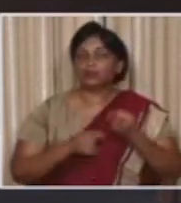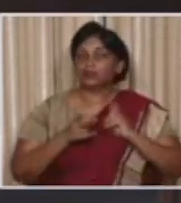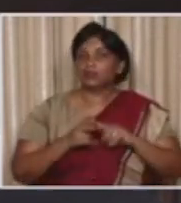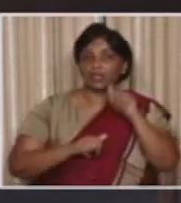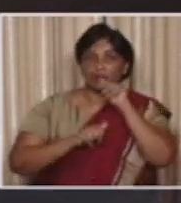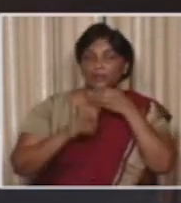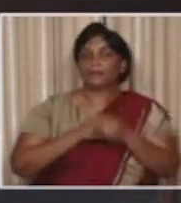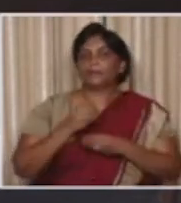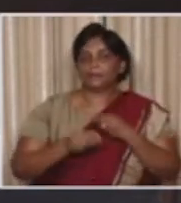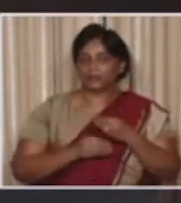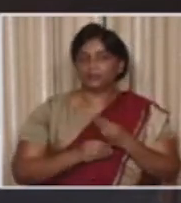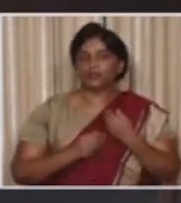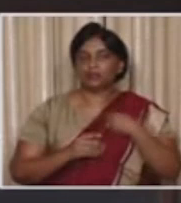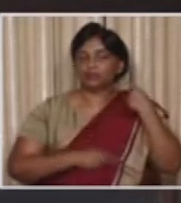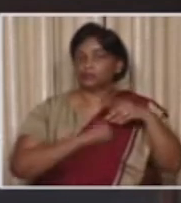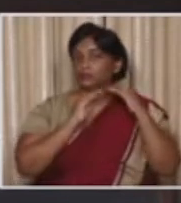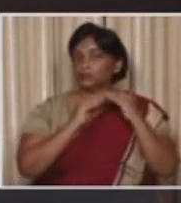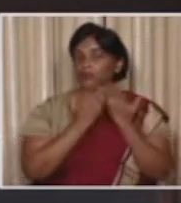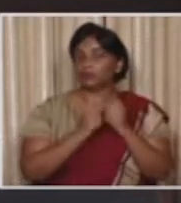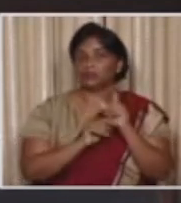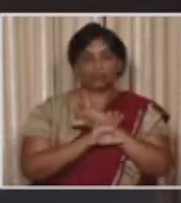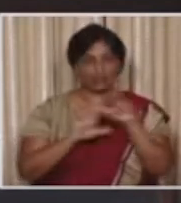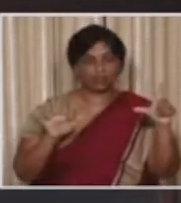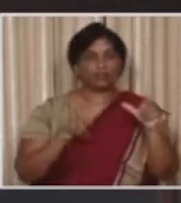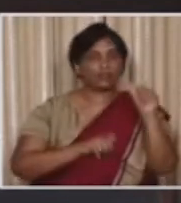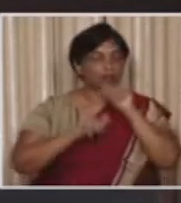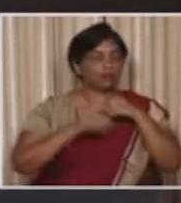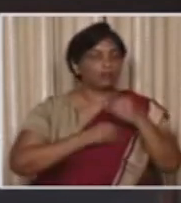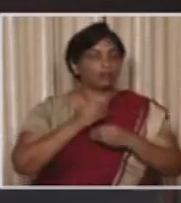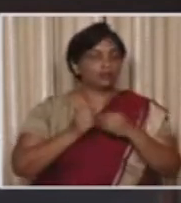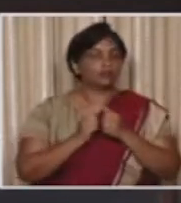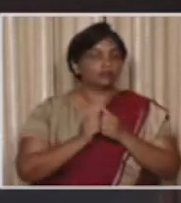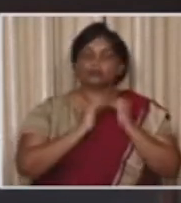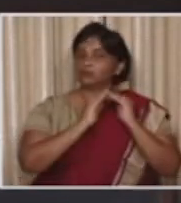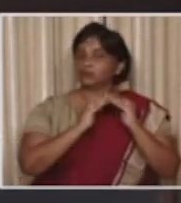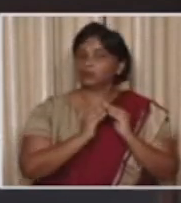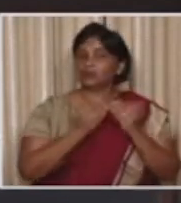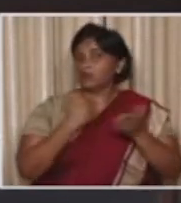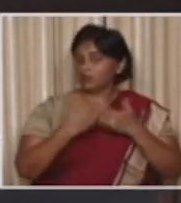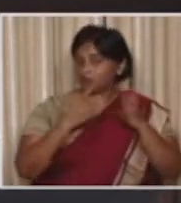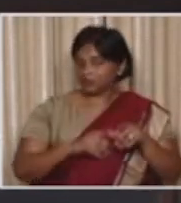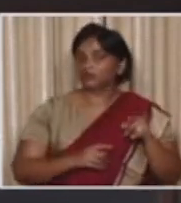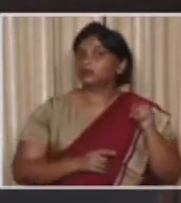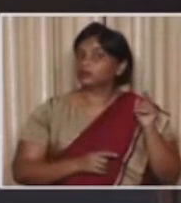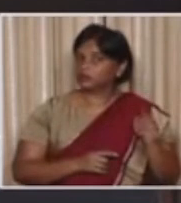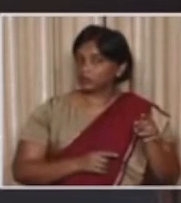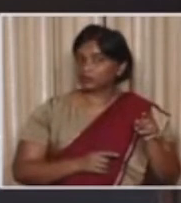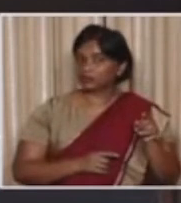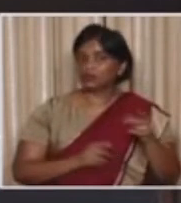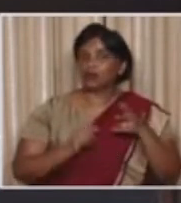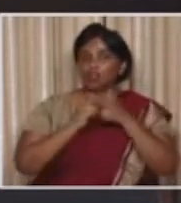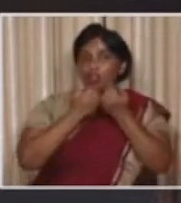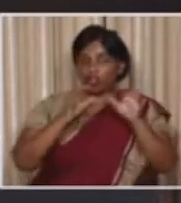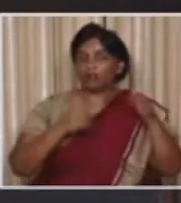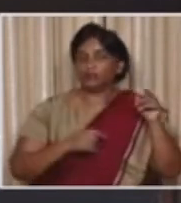ඖෂධ නිෂ්පාදනය. අපි කර්මාංශාලා 17ක් මේ වෙනකොට ඖෂධ නිෂ්පාදන කර්මාංශාලා හදලා තියෙනවා. ඒක මේ විවෘත